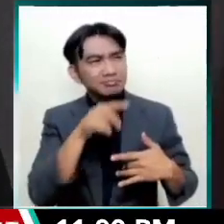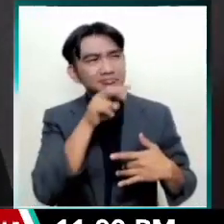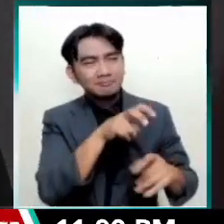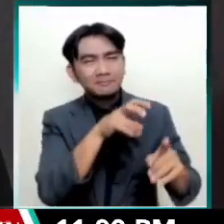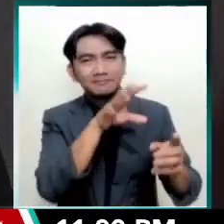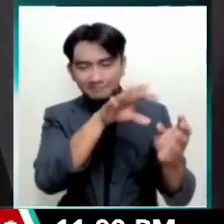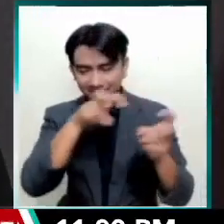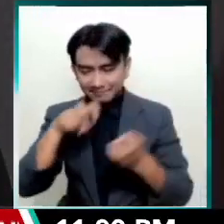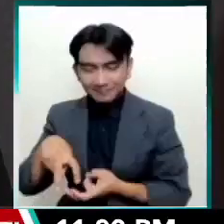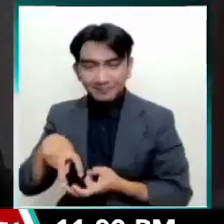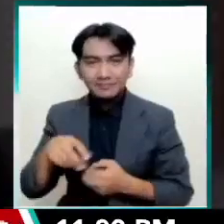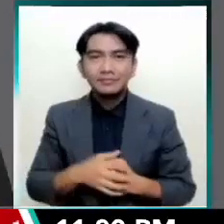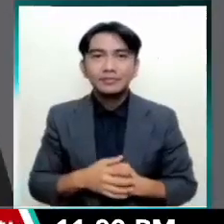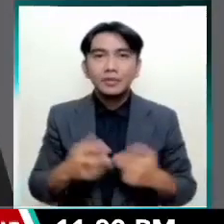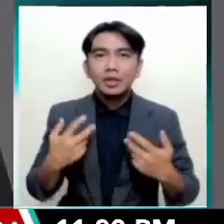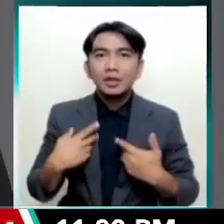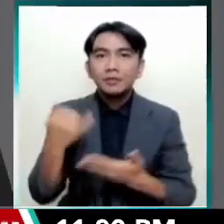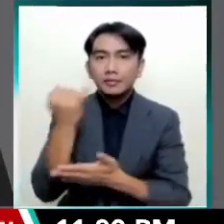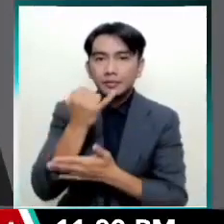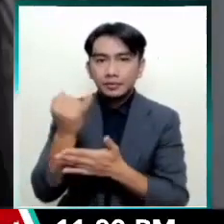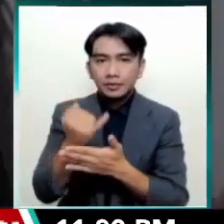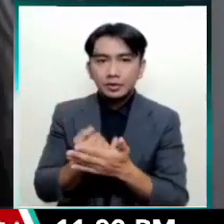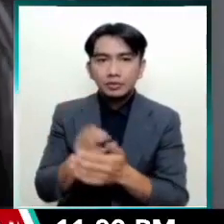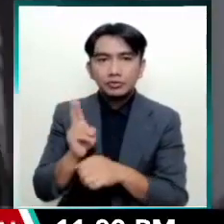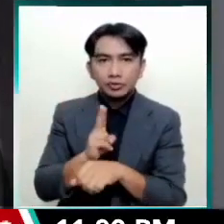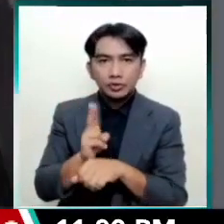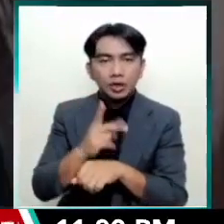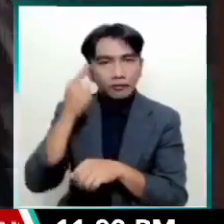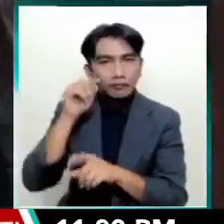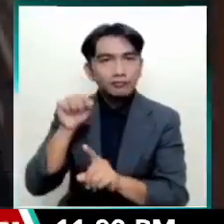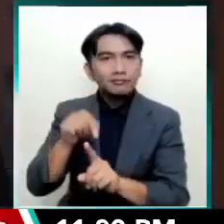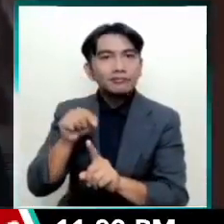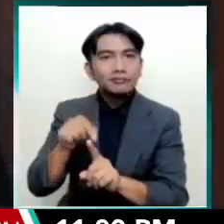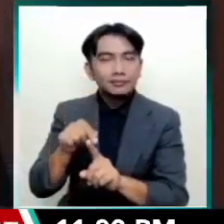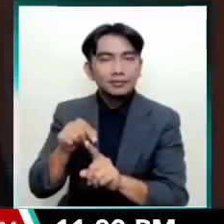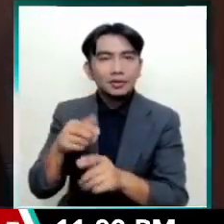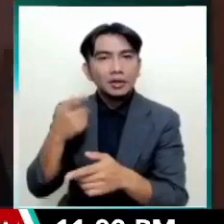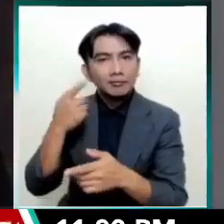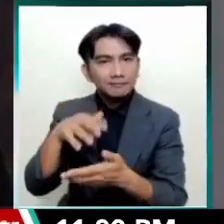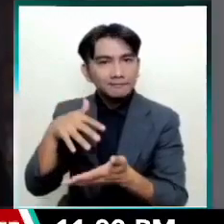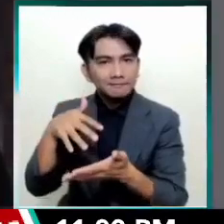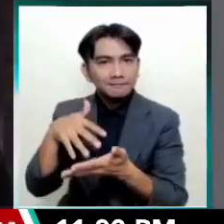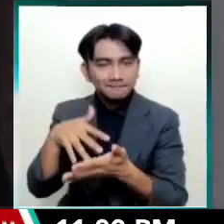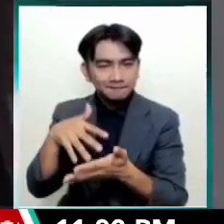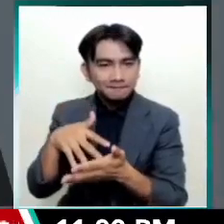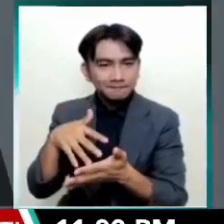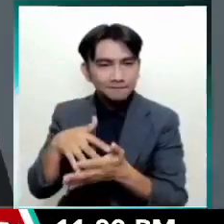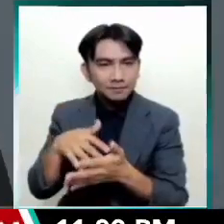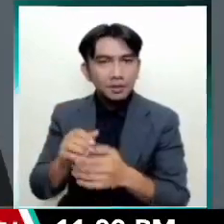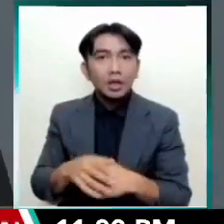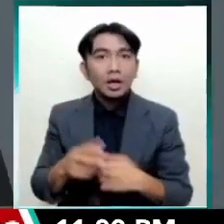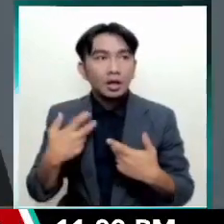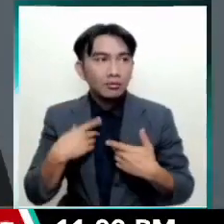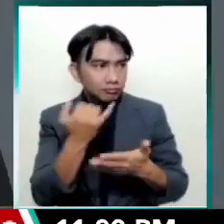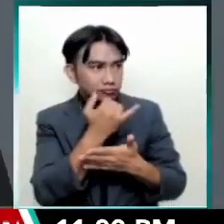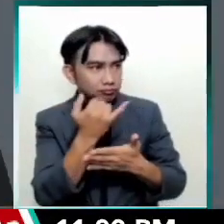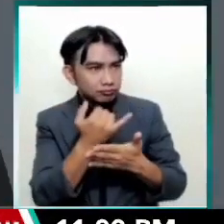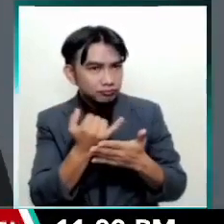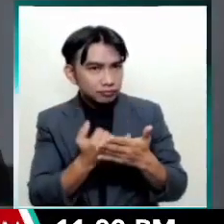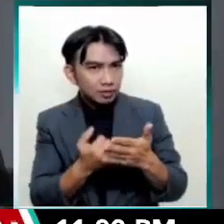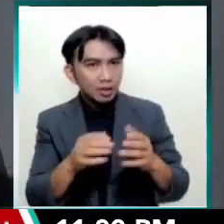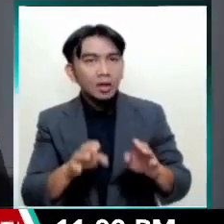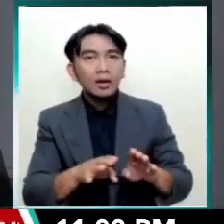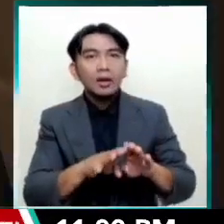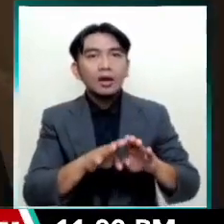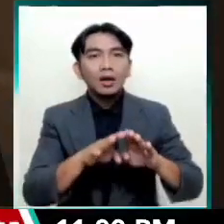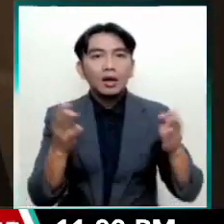siyang commissioned artworks na ginagamit din niya sa kanyang pag-aaral. Pero ang on-the-spot portraits, nagbukas daw ng maraming pinto para